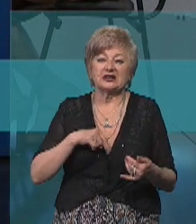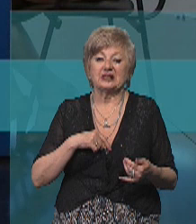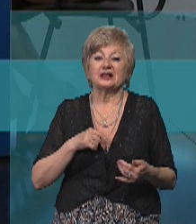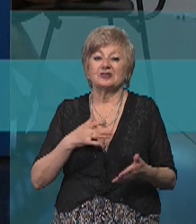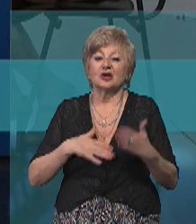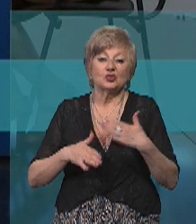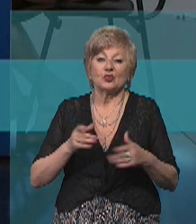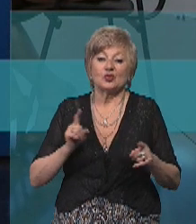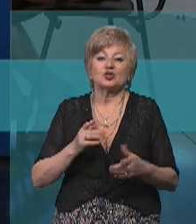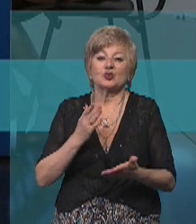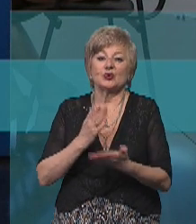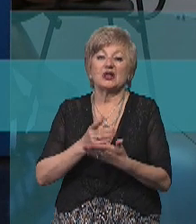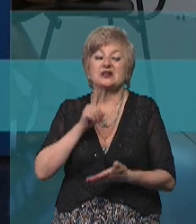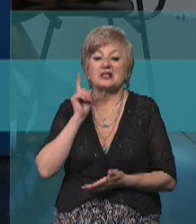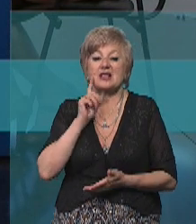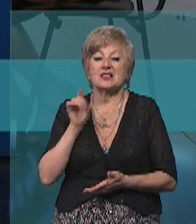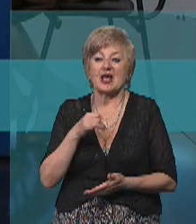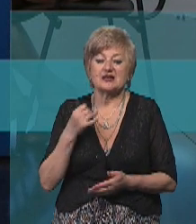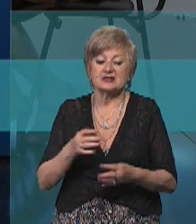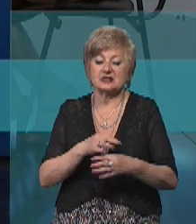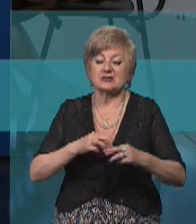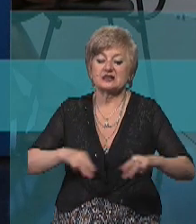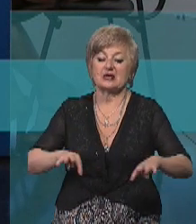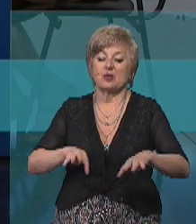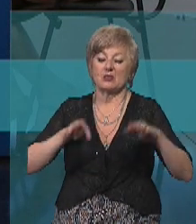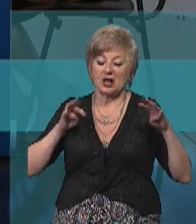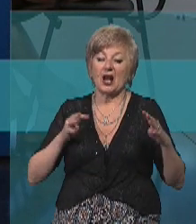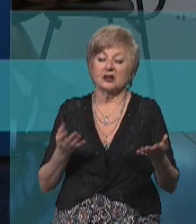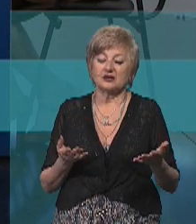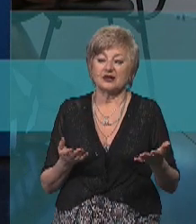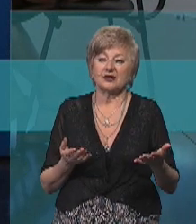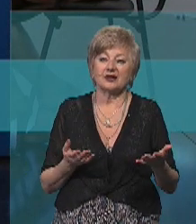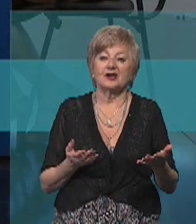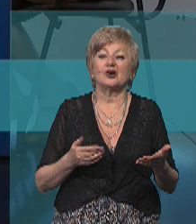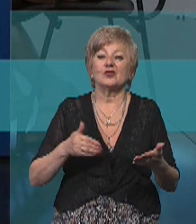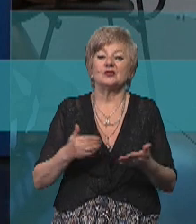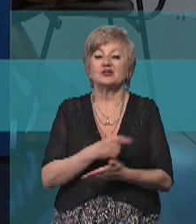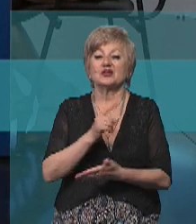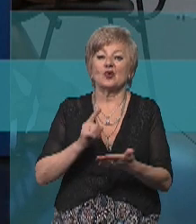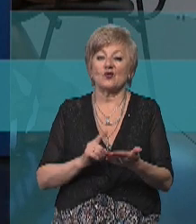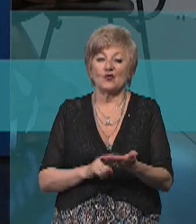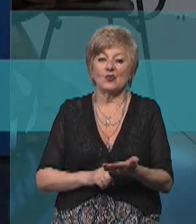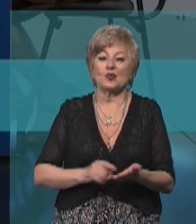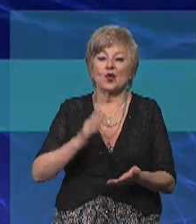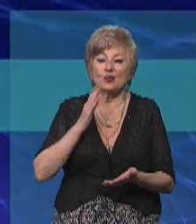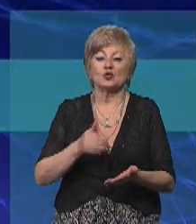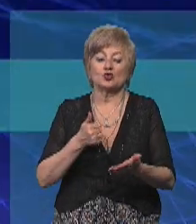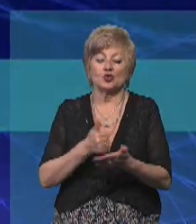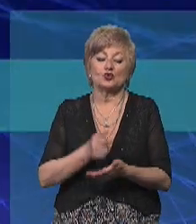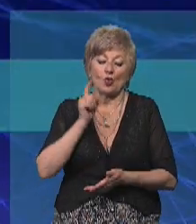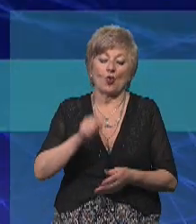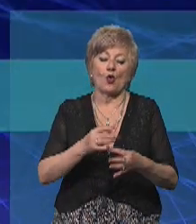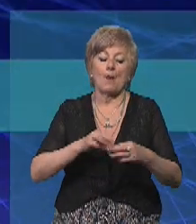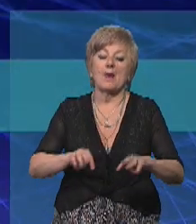що зараз у нас є Зеленський, парламент, монобільшість. І от всі ті питання Денису будуть от до парламента. І